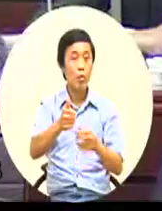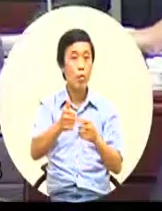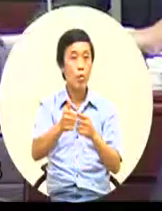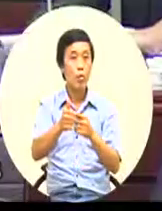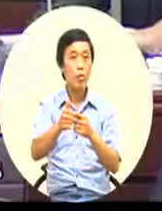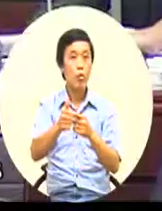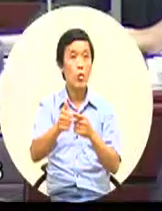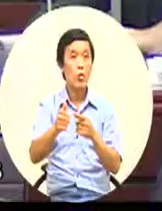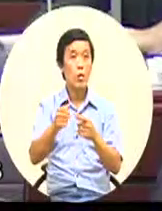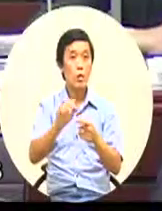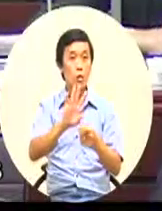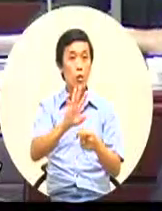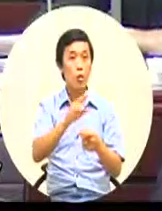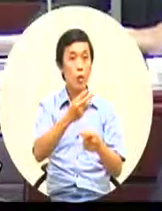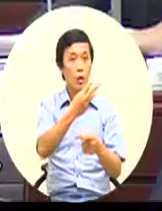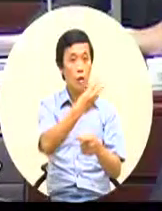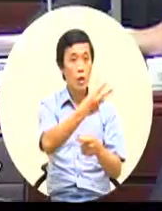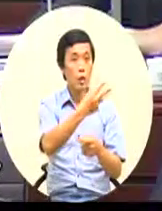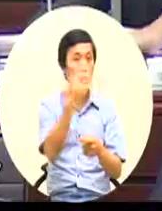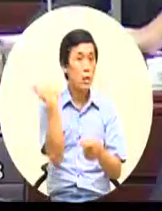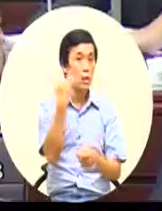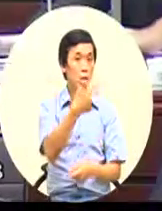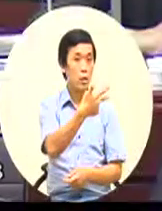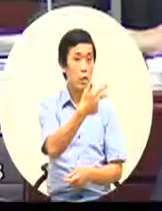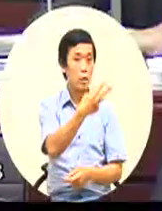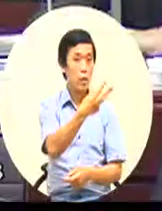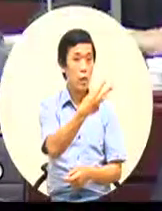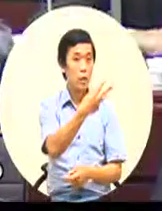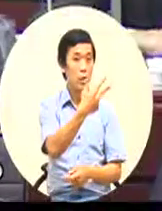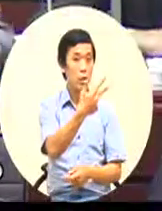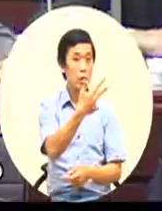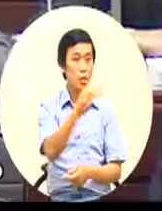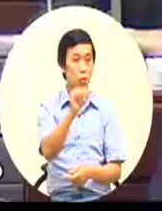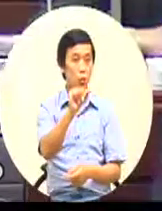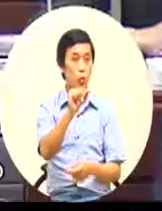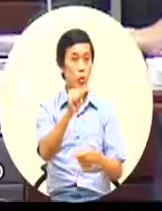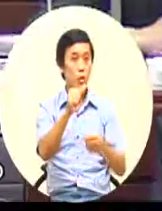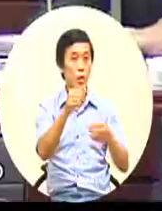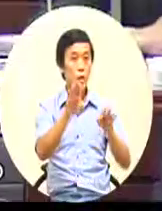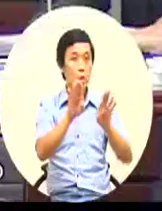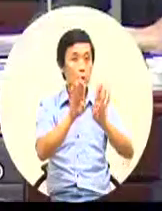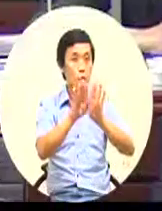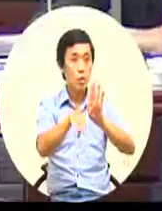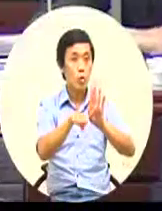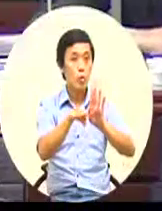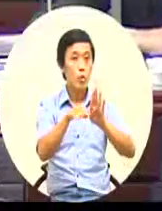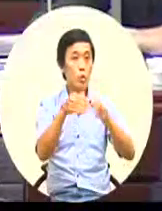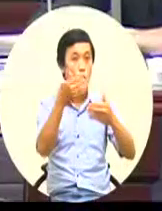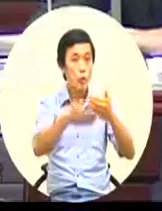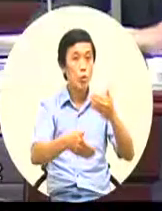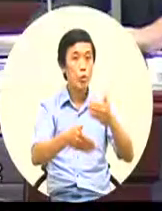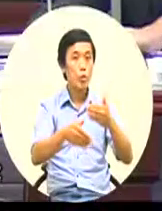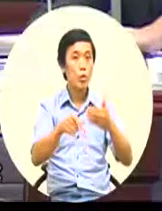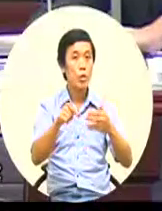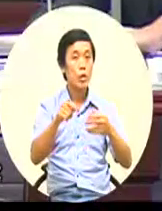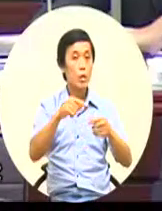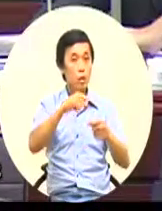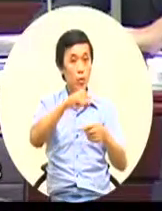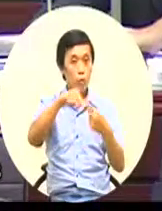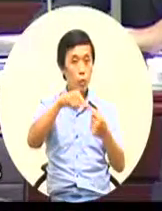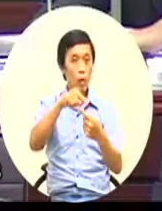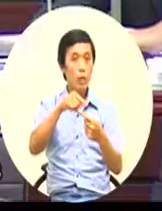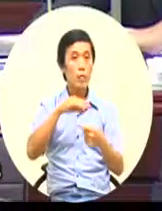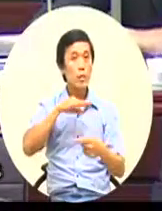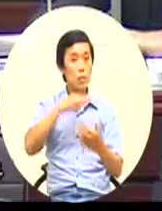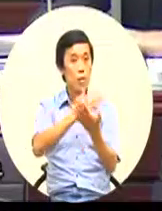遐375减租，吼、哦，迄个佃农权益的转让等等，这个中间我们都会